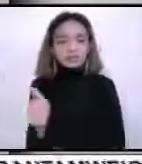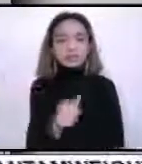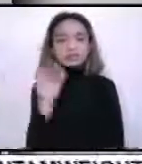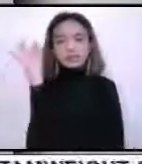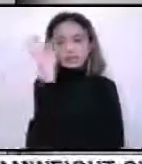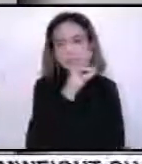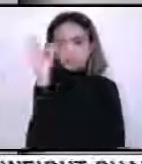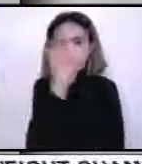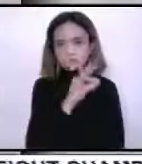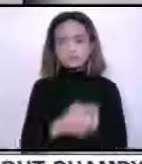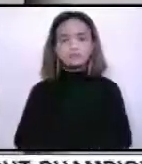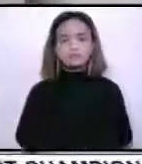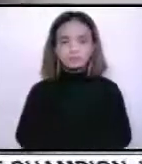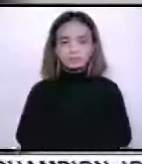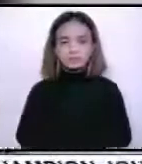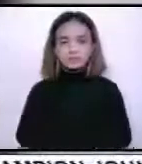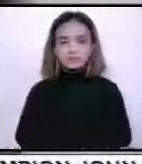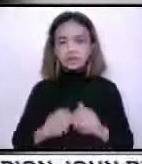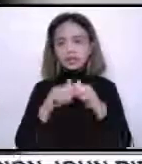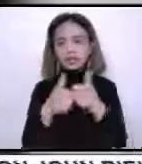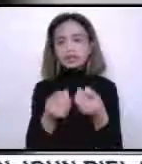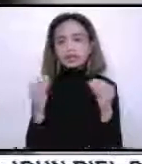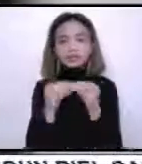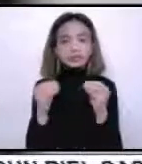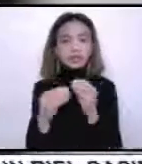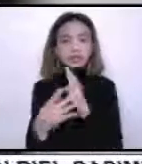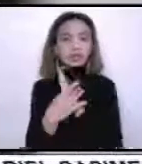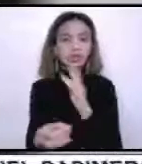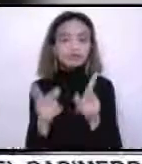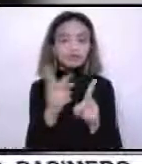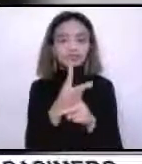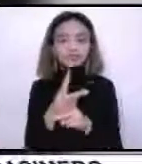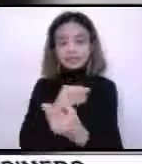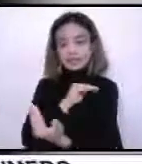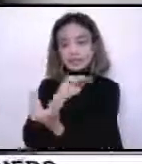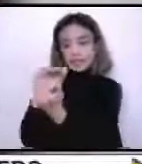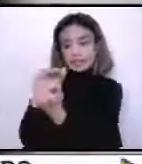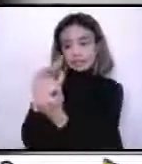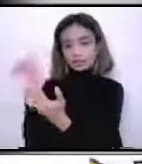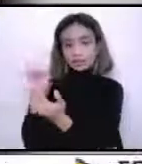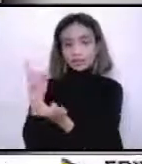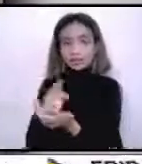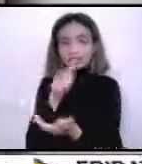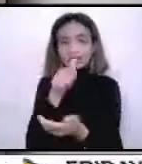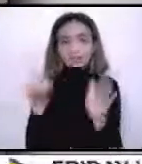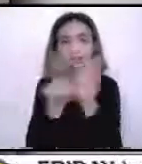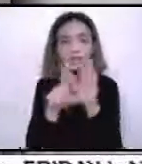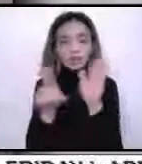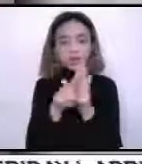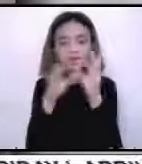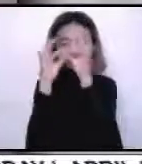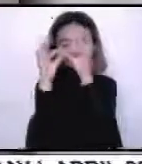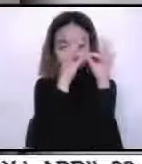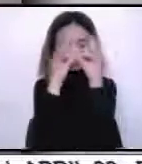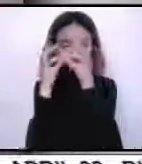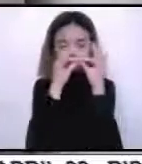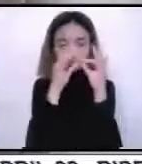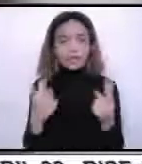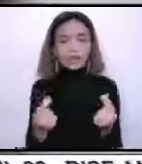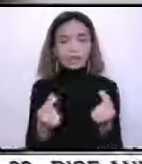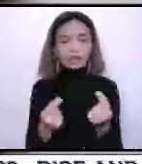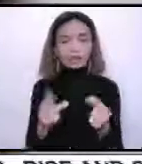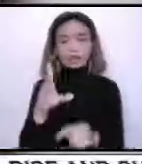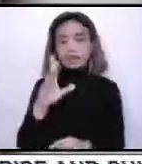Upang mapaigting pa ang border protection capabilities laban sa pagpasok ng mga ilegal na droga, naglungsad ang Bureau of